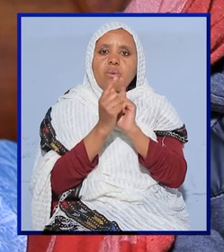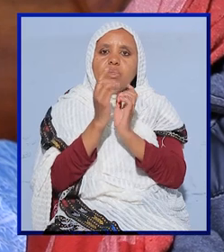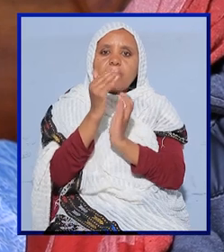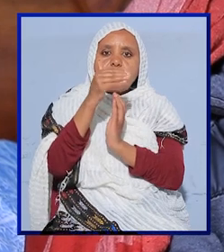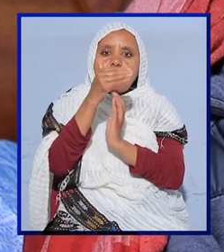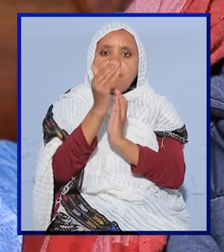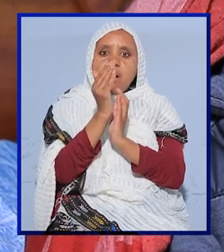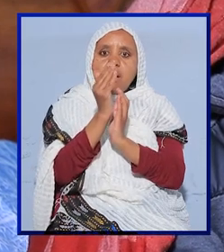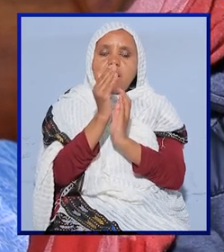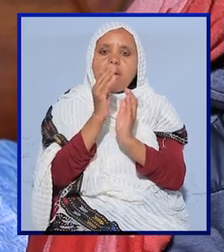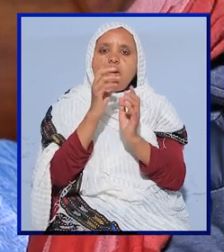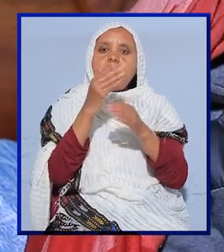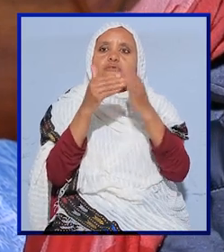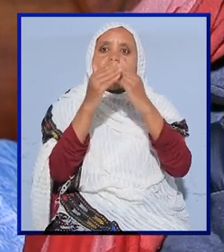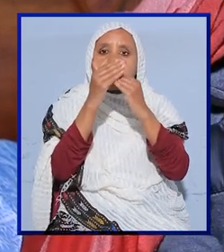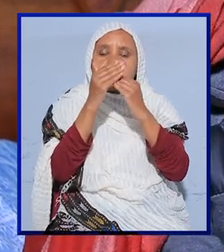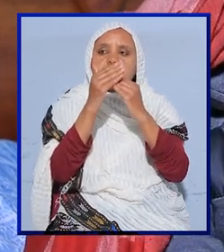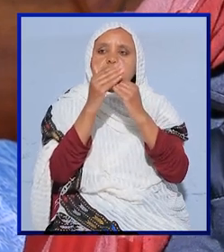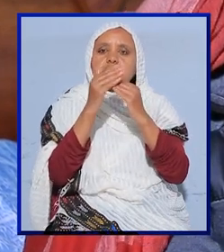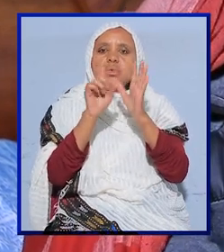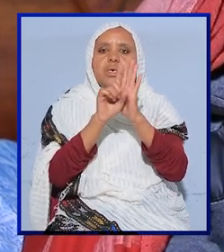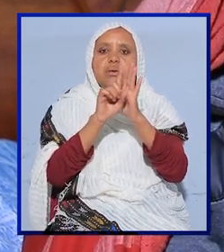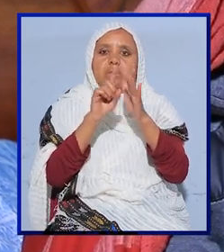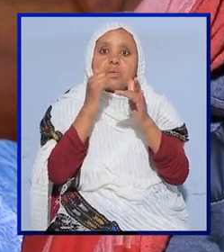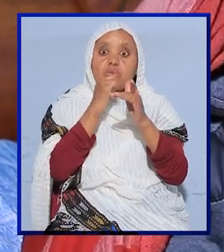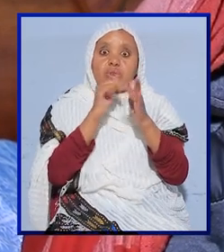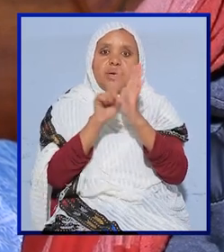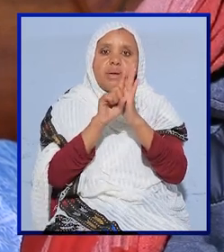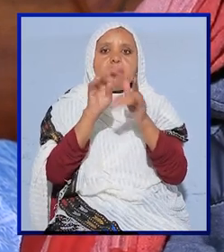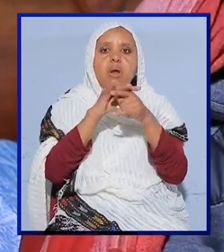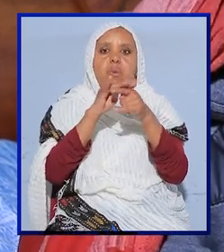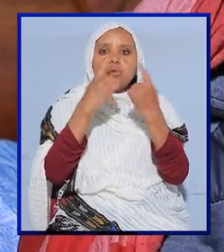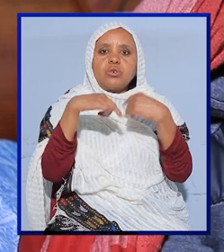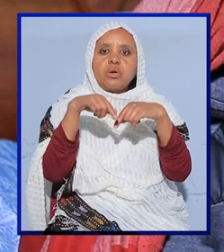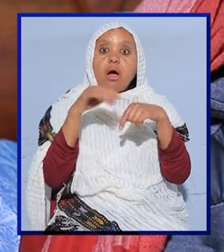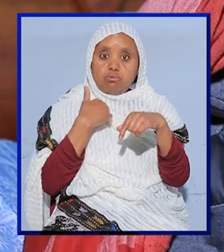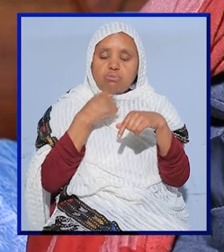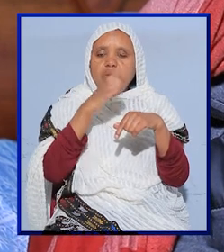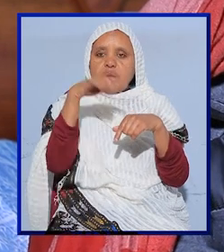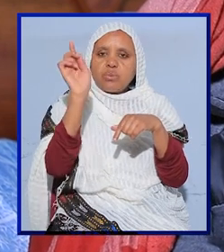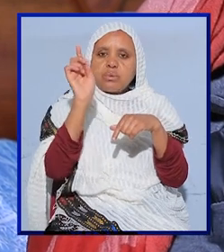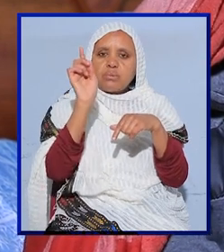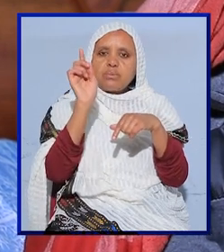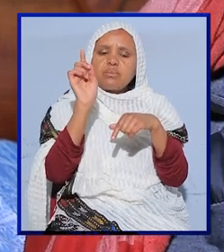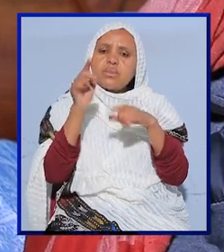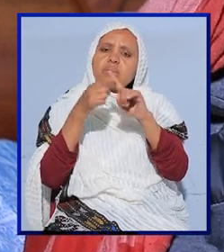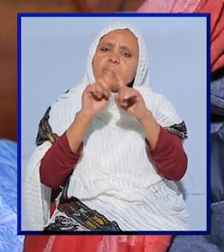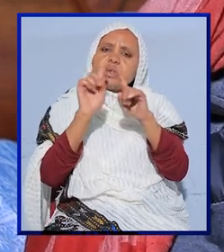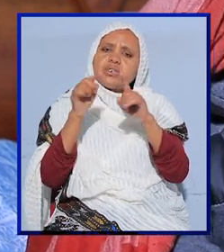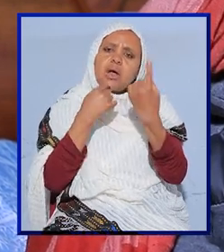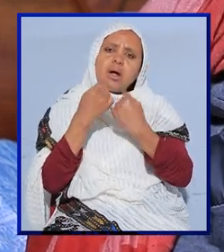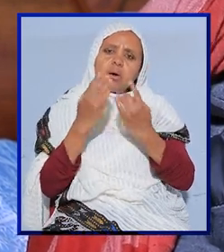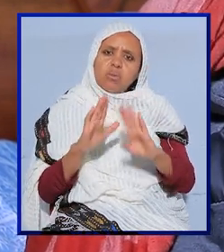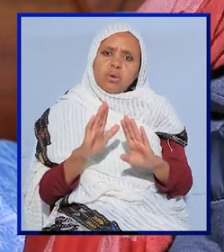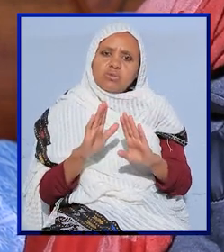ሜክሲኮ ጠባባ ፎቅ ሴቶች የህግ ባለሙያዎች አሉ። እዛው ሄድኩኝ። እዛም